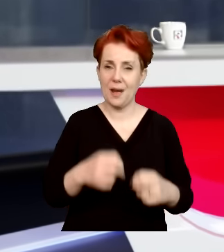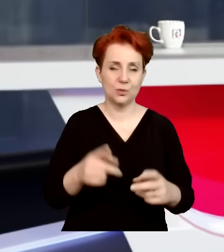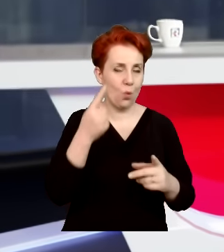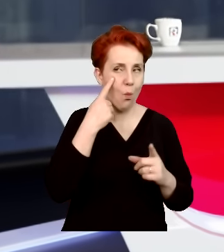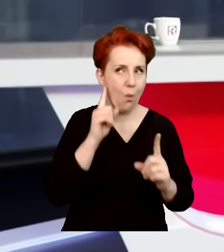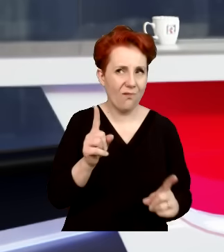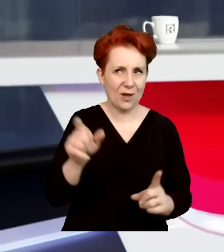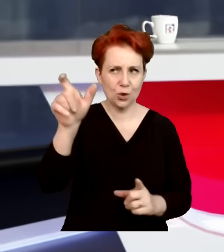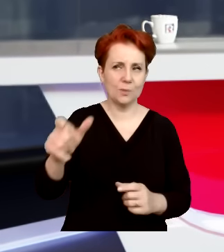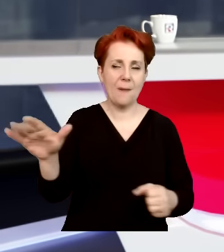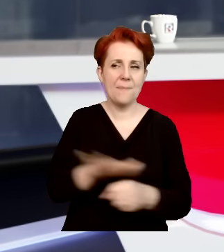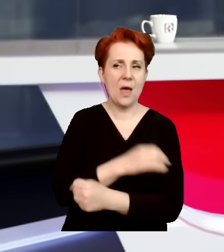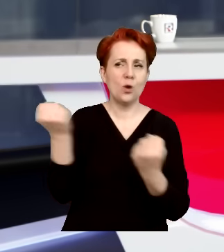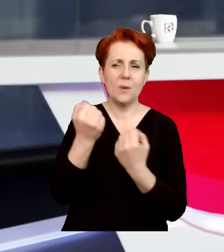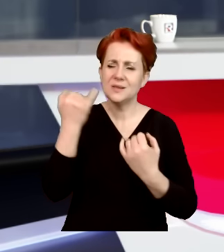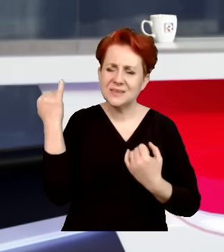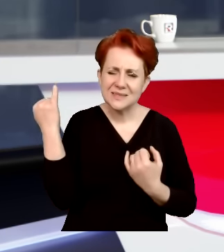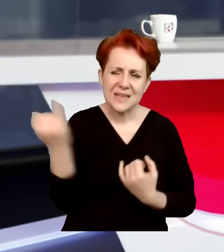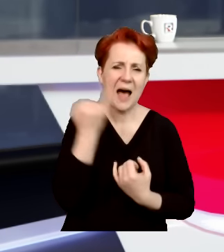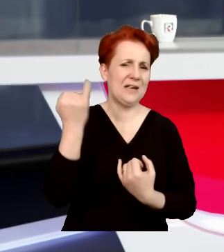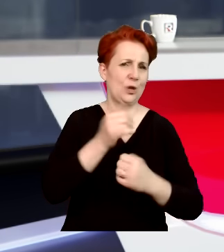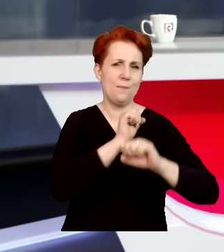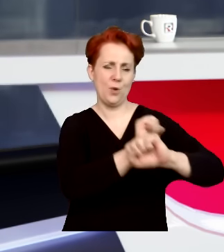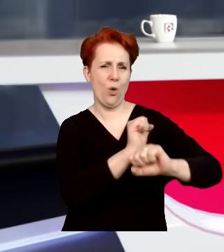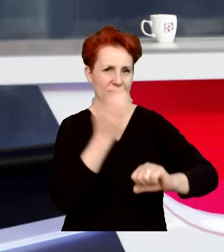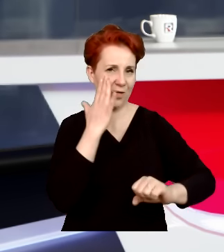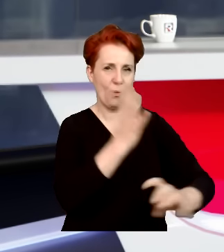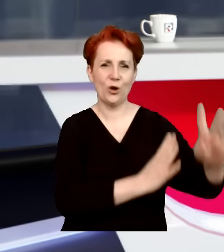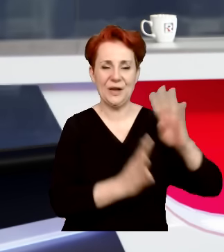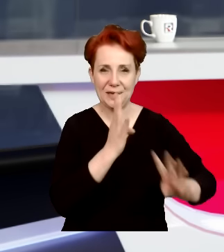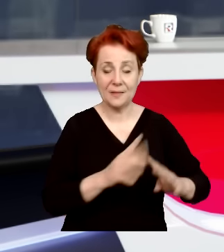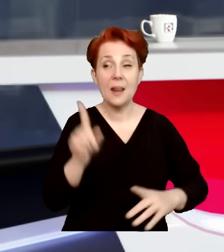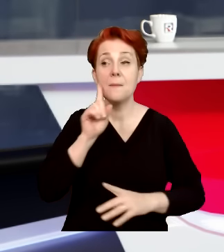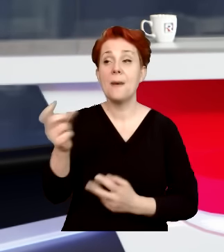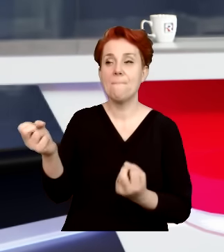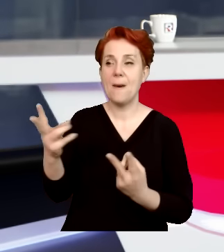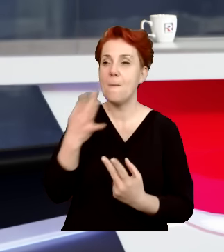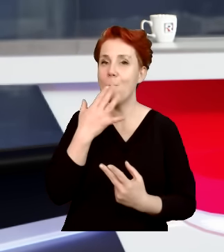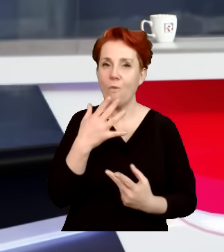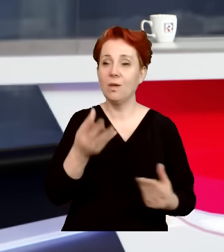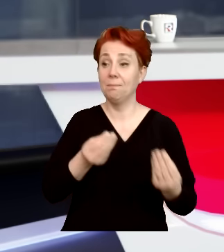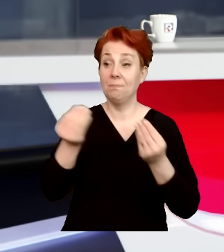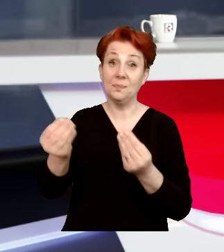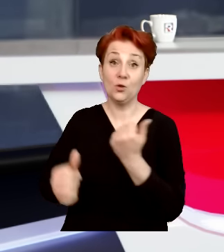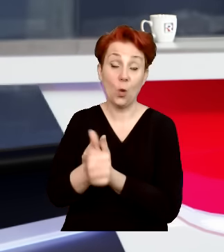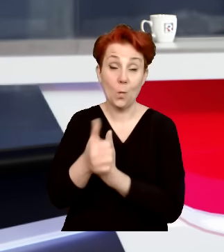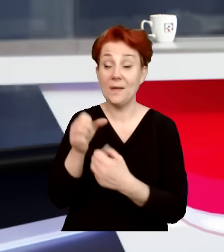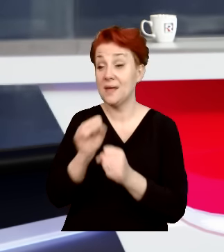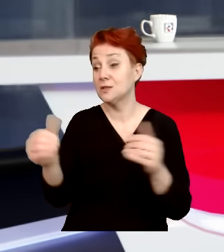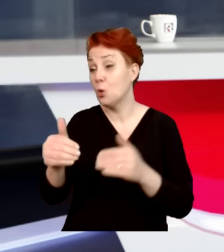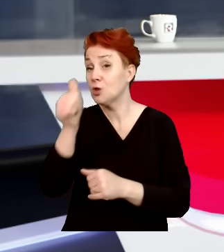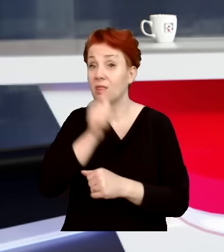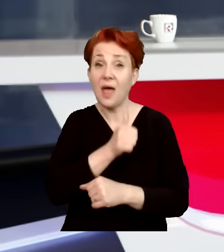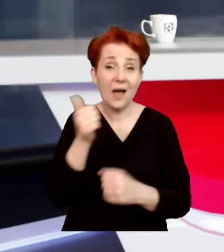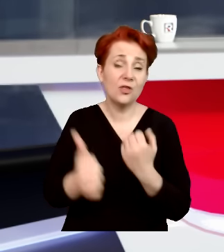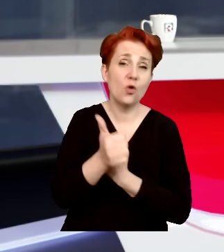broni zawsze swojego klienta, ale Pan mecenas mówił, że on dostał dokumenty, być może gdzieś w tajnych dokumentach zamkniętych